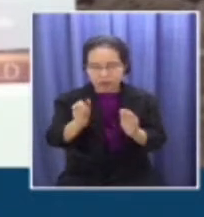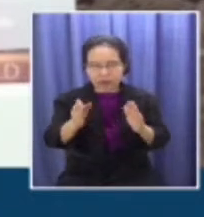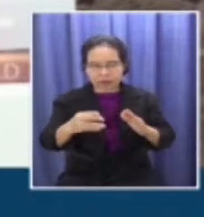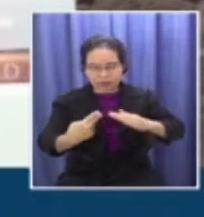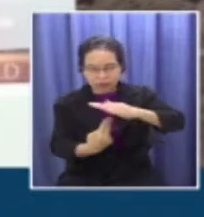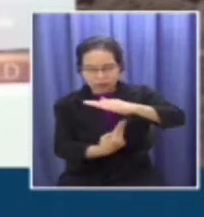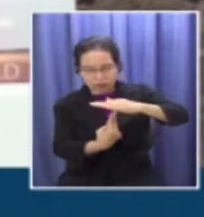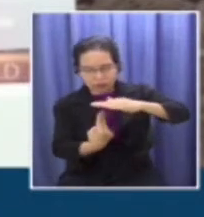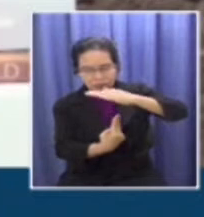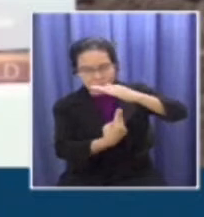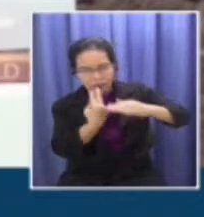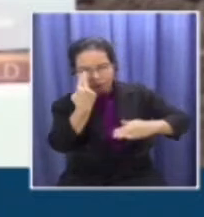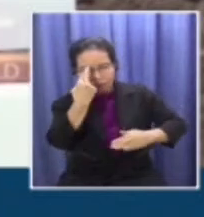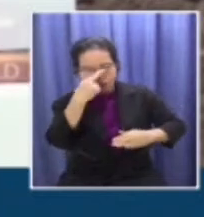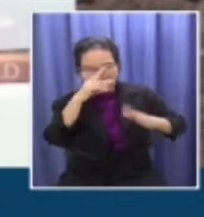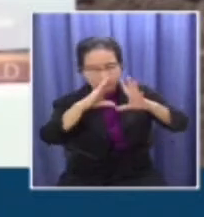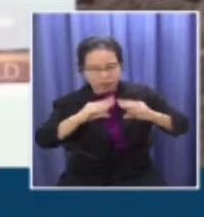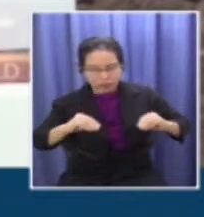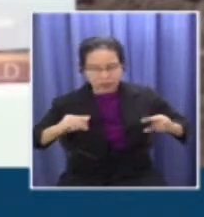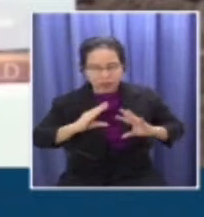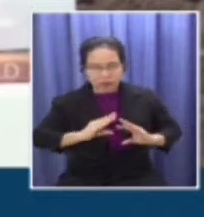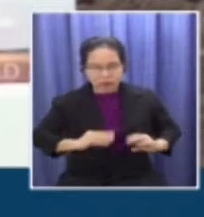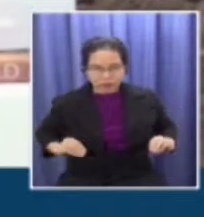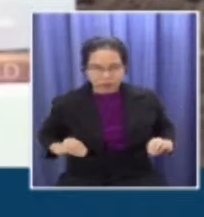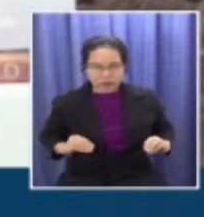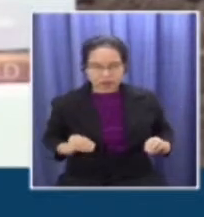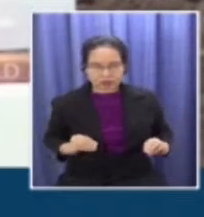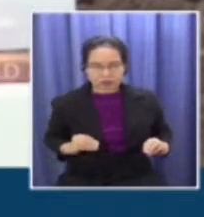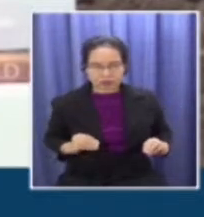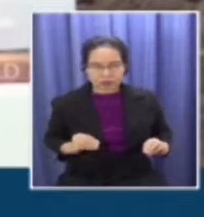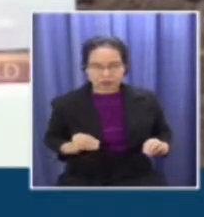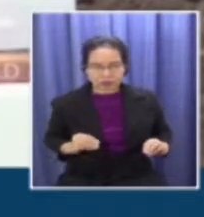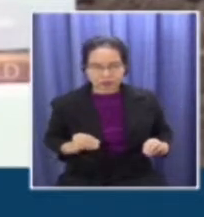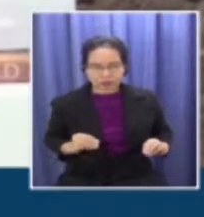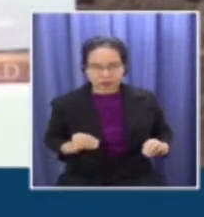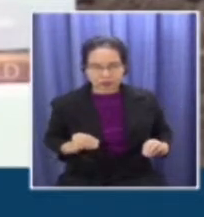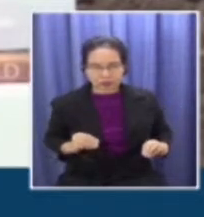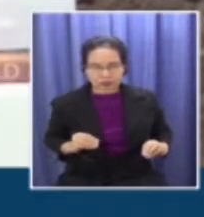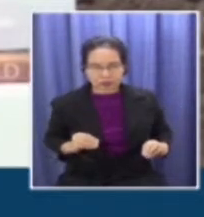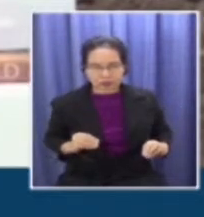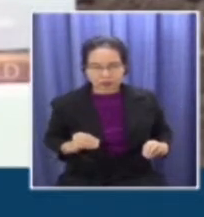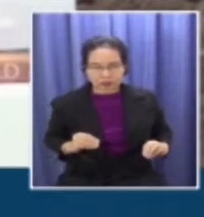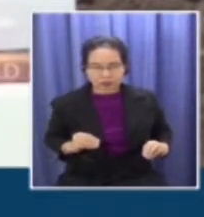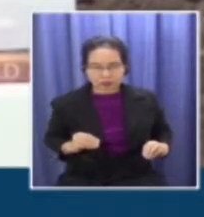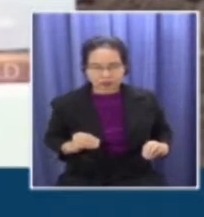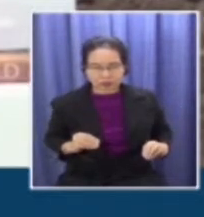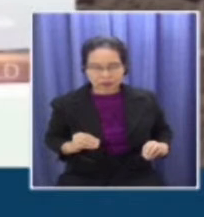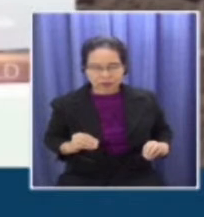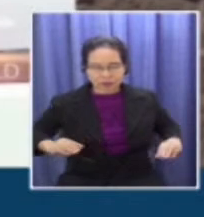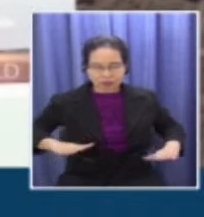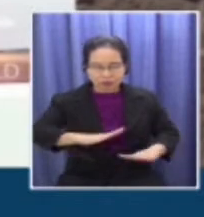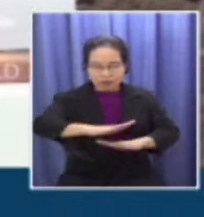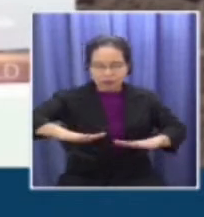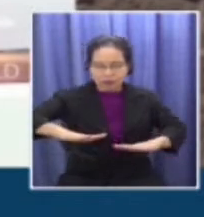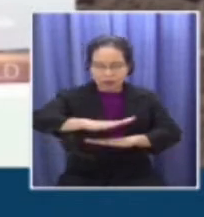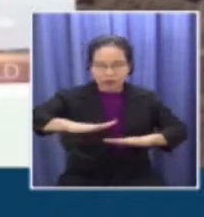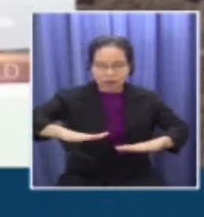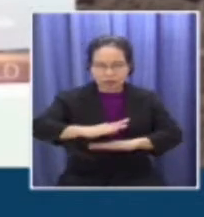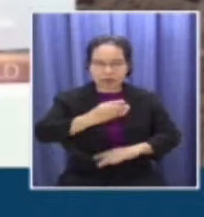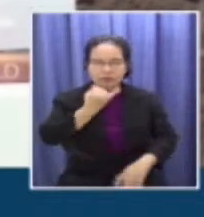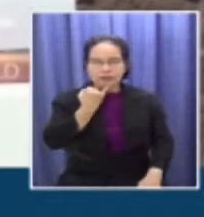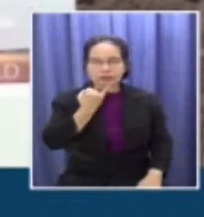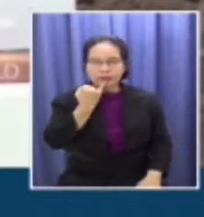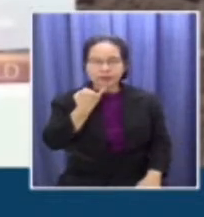anaasɛ legion abra wɔtwerɛ kronkron wɔ asomafoɔ no wapɛn so wɔ Roman ahennie no